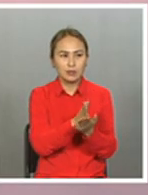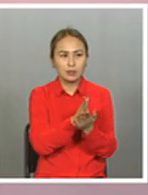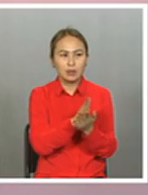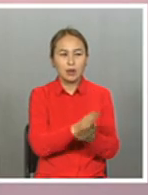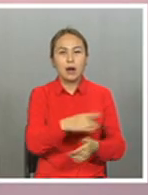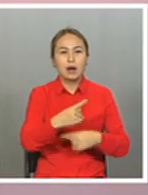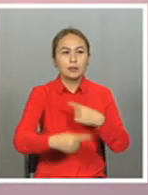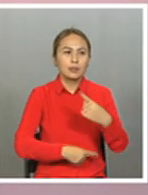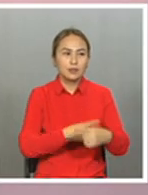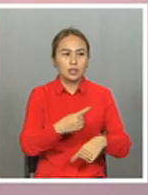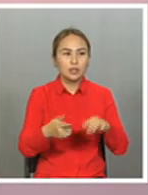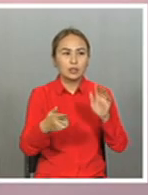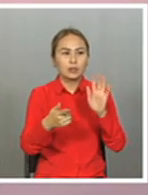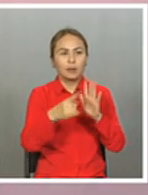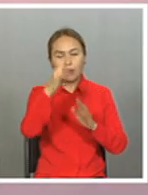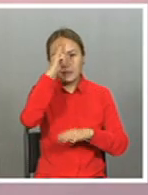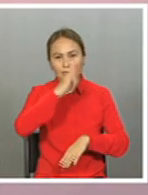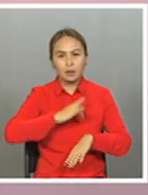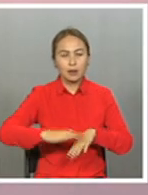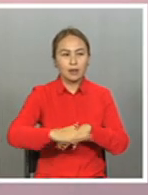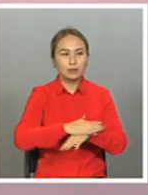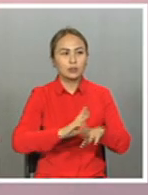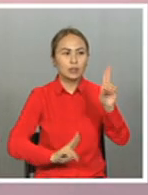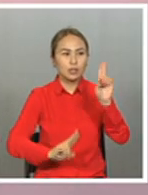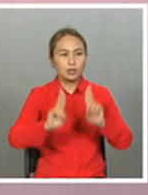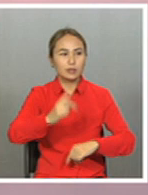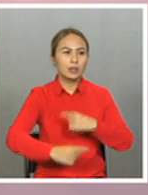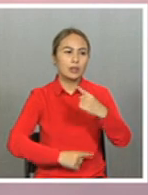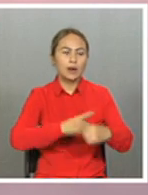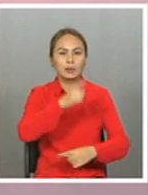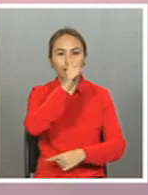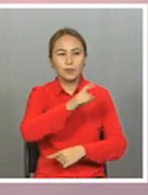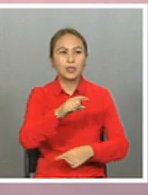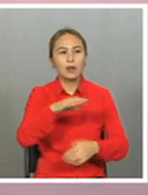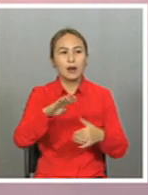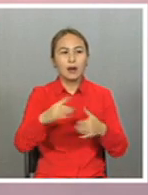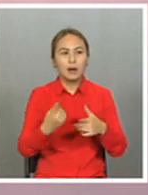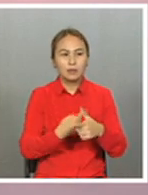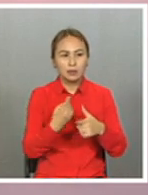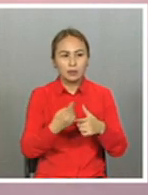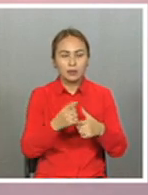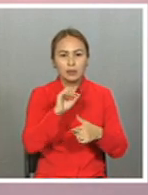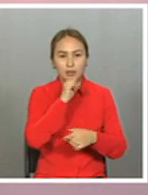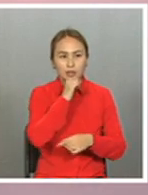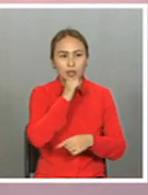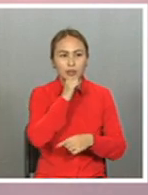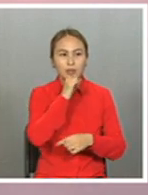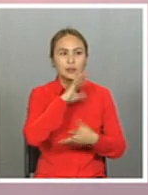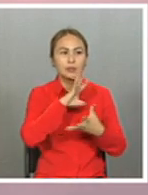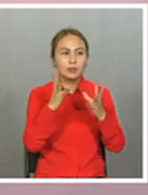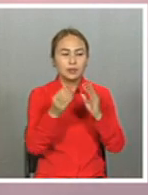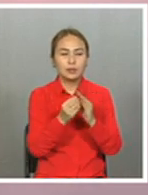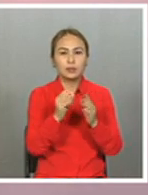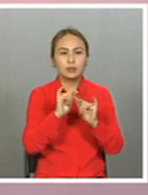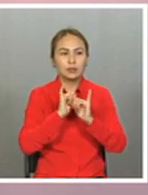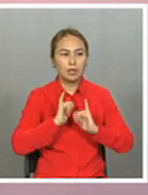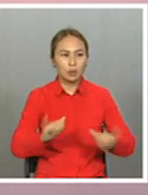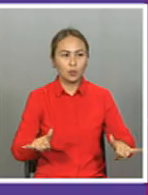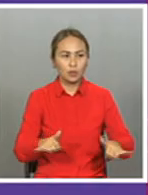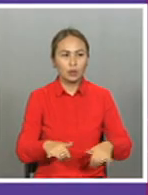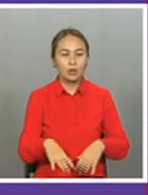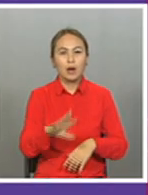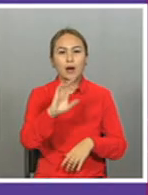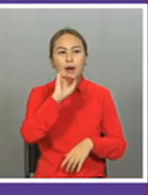Ата тек қазақ халқының дәстүрлі салт санасындағы адамның ата жағынан тегінің